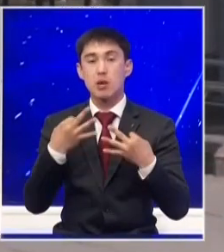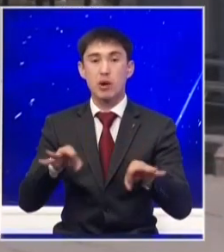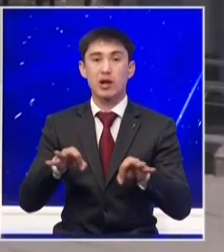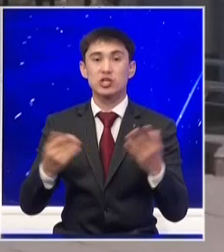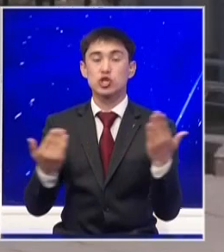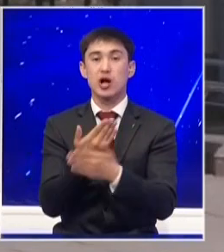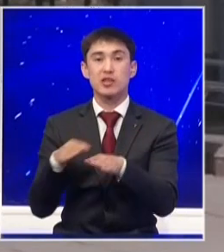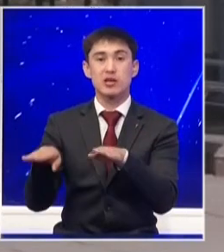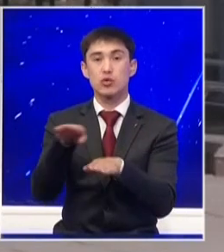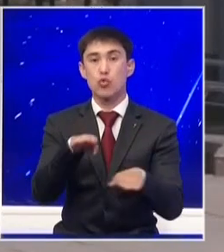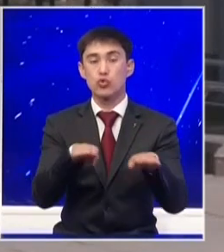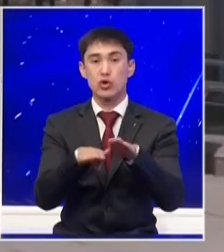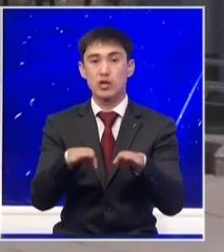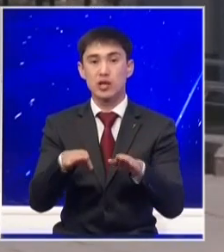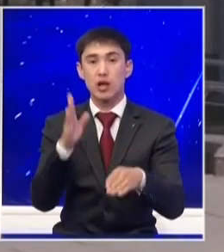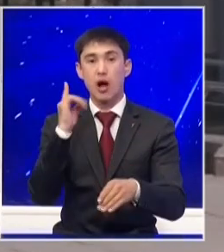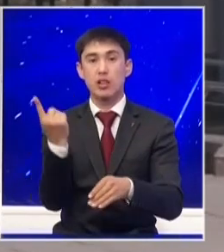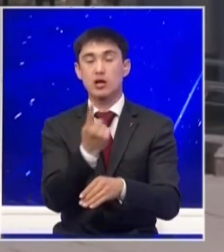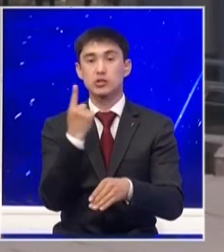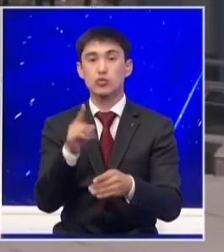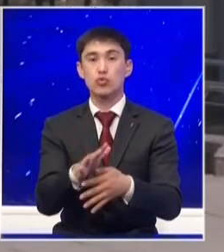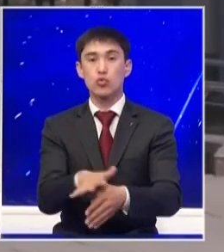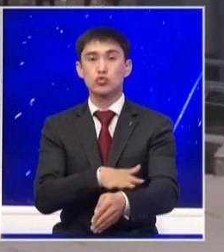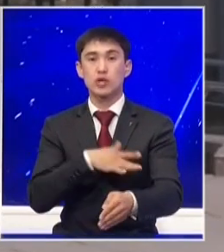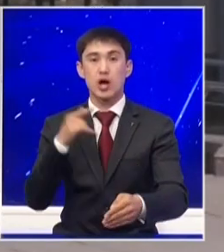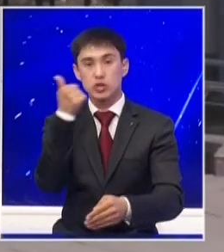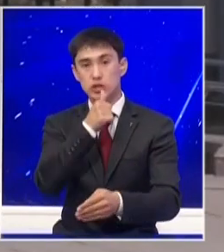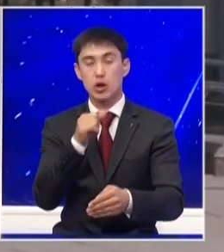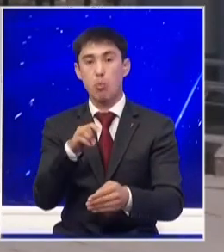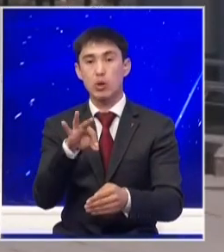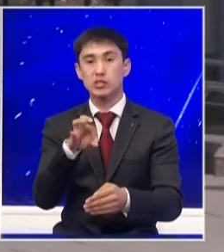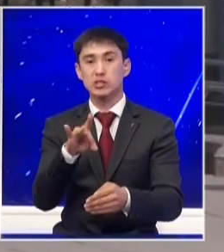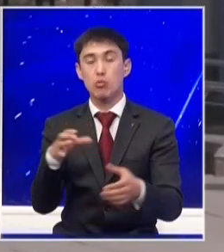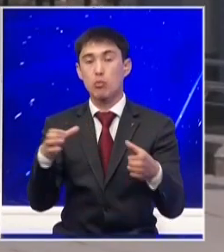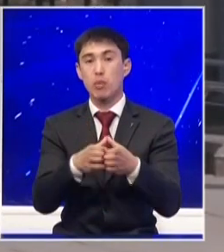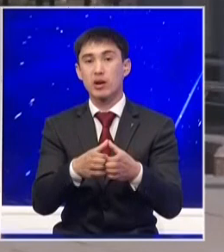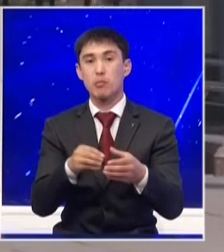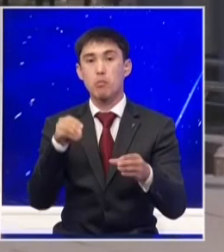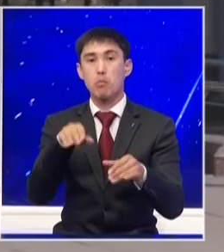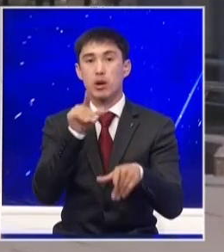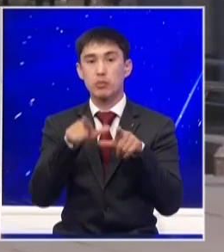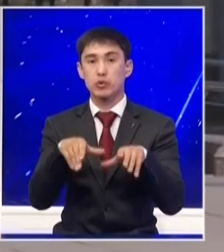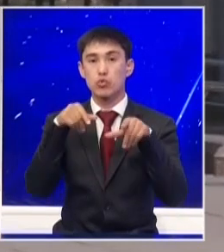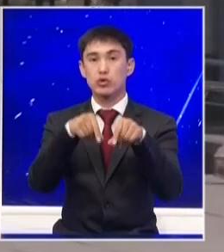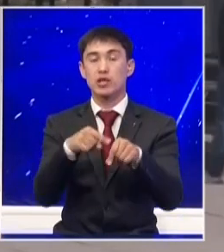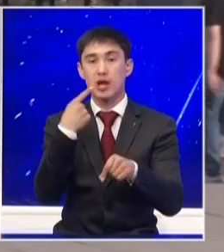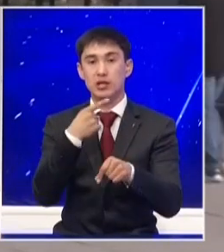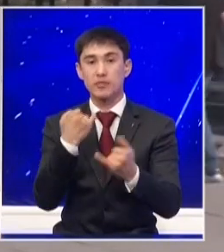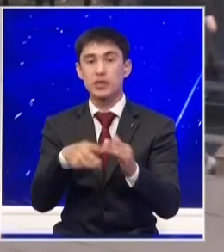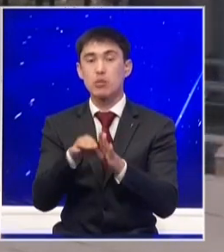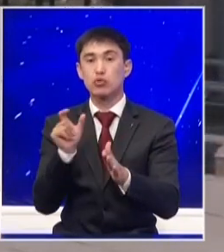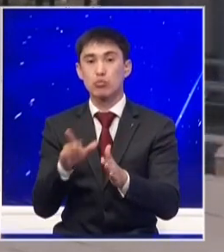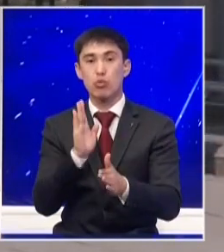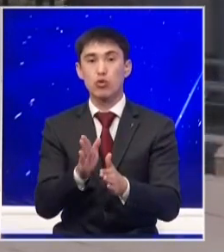Демократияның жаңа деңгейге көтерілгенін, алғаш рет ұзақ жыл оппозицияда болған партияның парламентке өткенін атап өтті. Дегенмен депутат